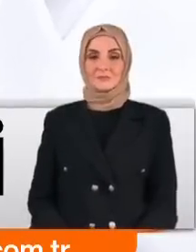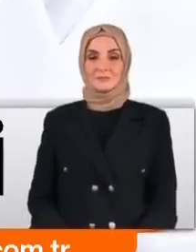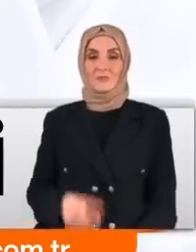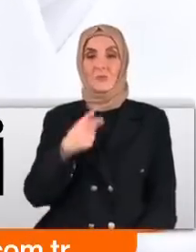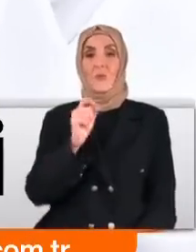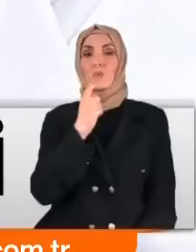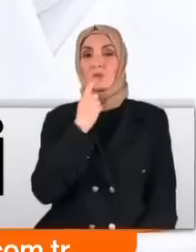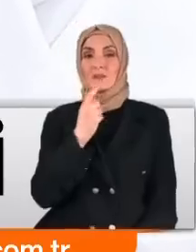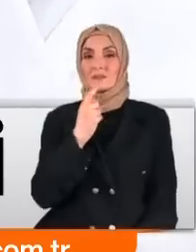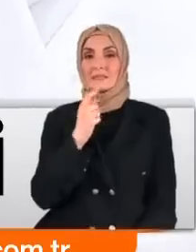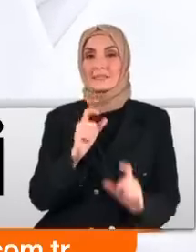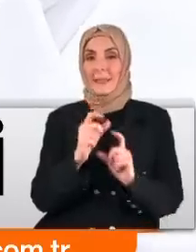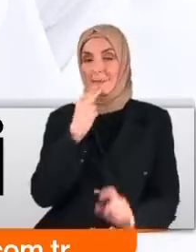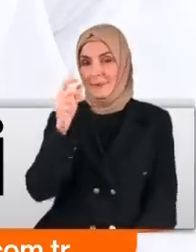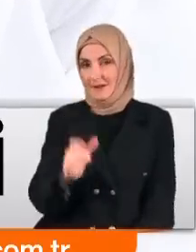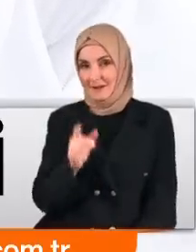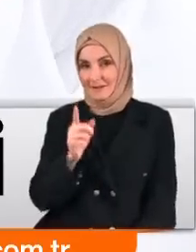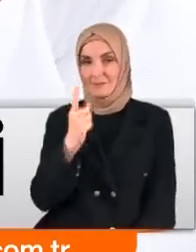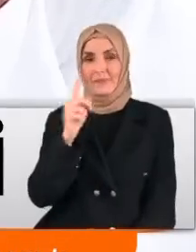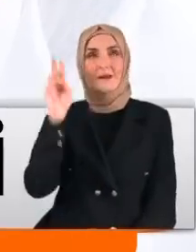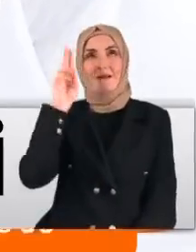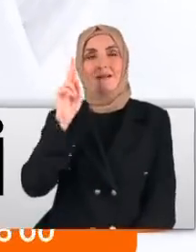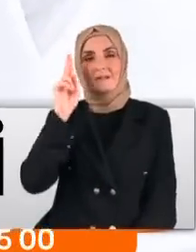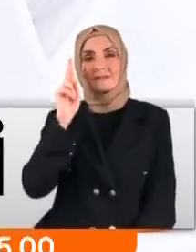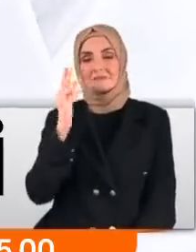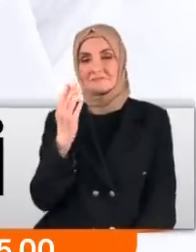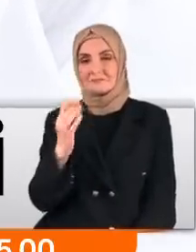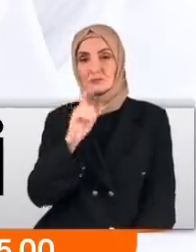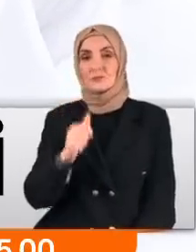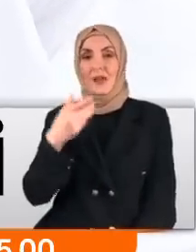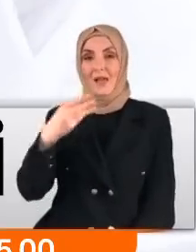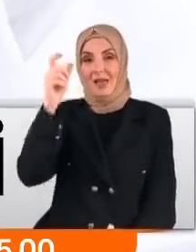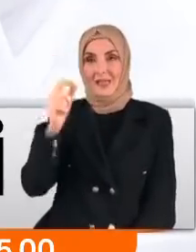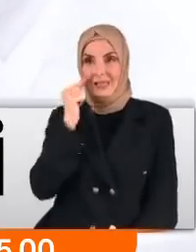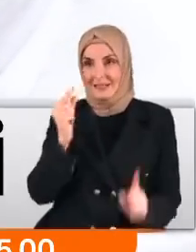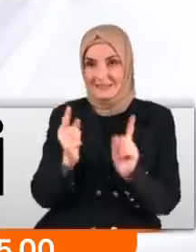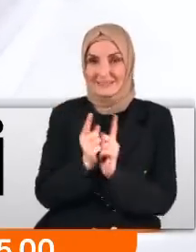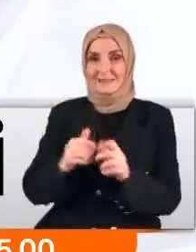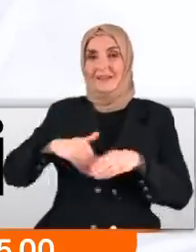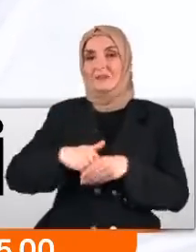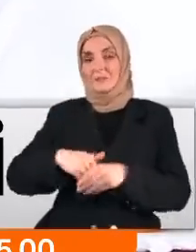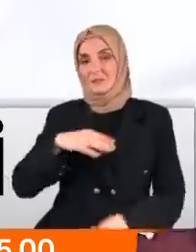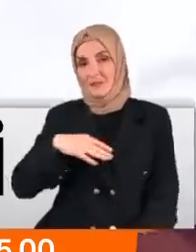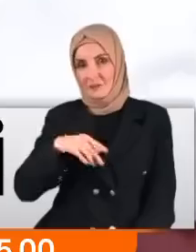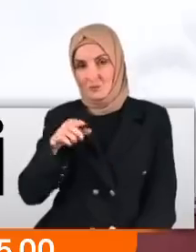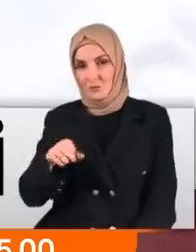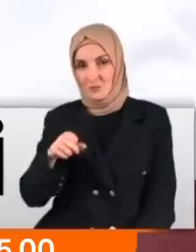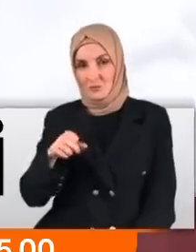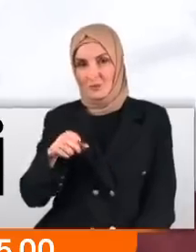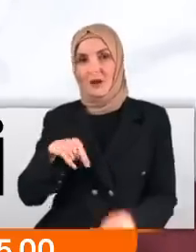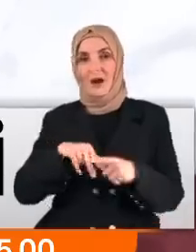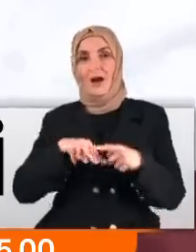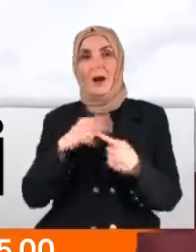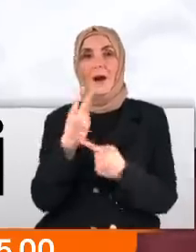90 yaşındaki Selim Koç'un tek hayali Cumhurbaşkanı Erdoğan'la tanışmaktı. Buraya Haymada'da bulunan Kirazlı Köyü'ne bir